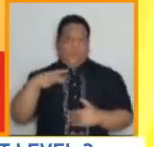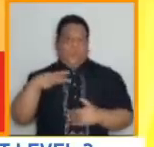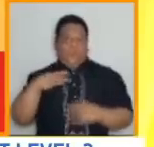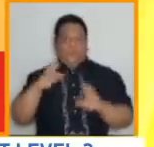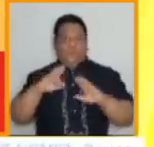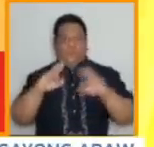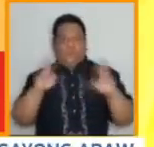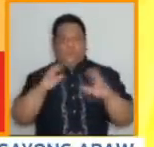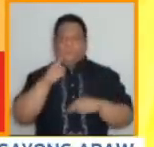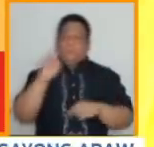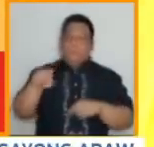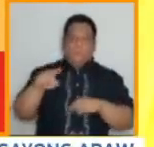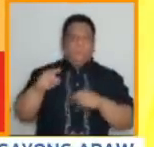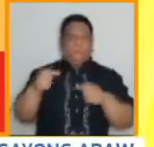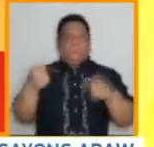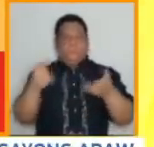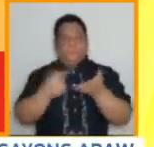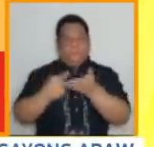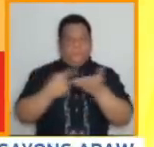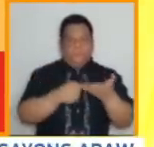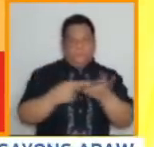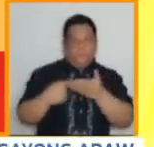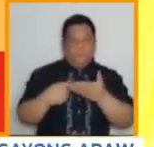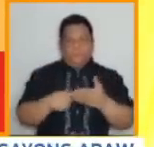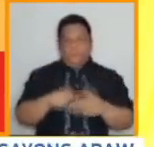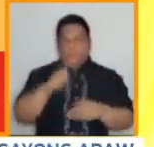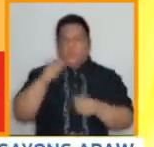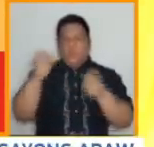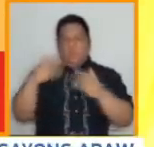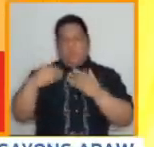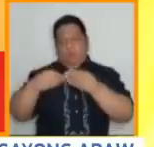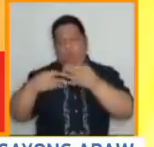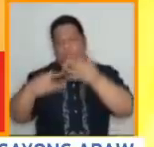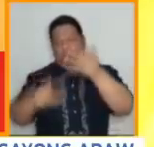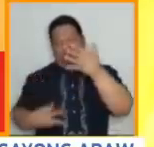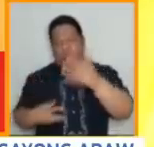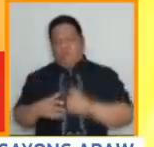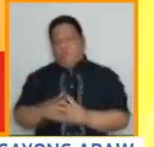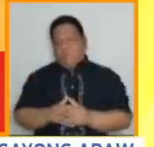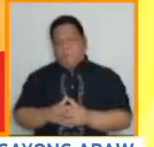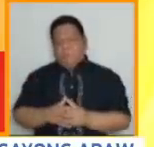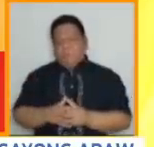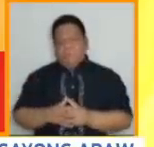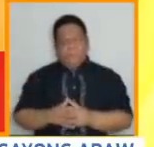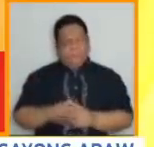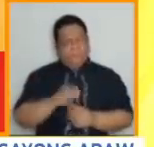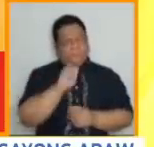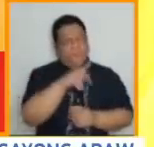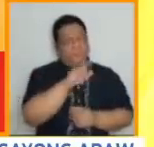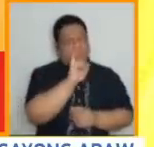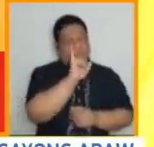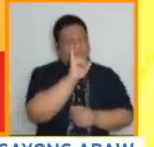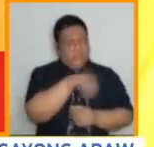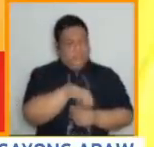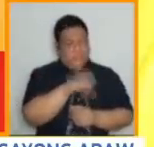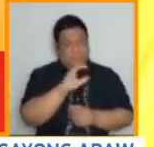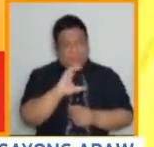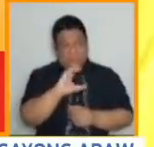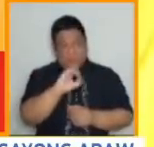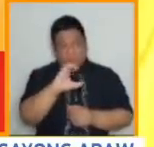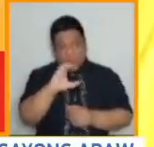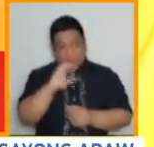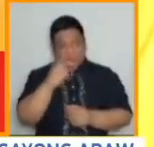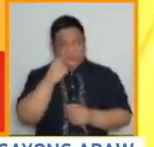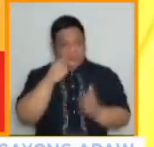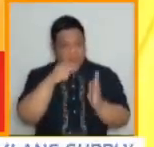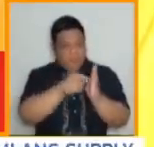po kasi nung kaso doon sa docket nung division na yun. Pero ang kinu-question sa COC niya, yung sinabing wala siyang kaso o hindi